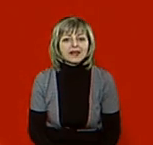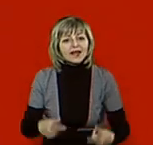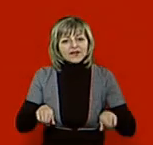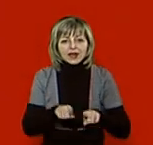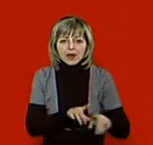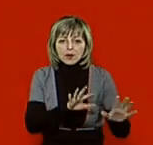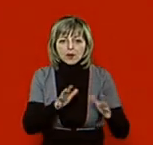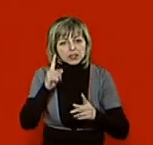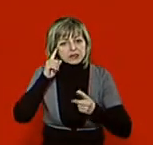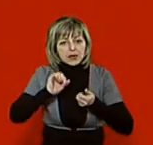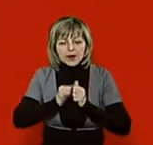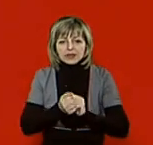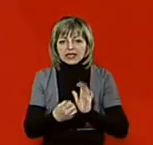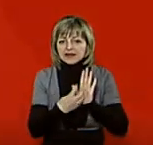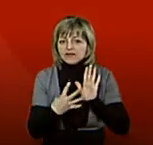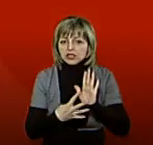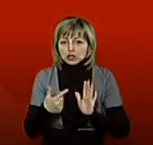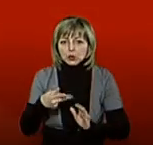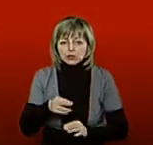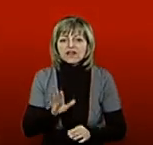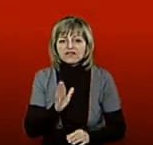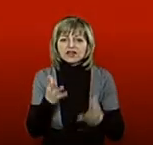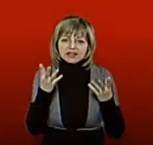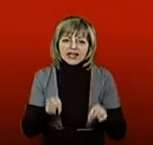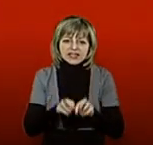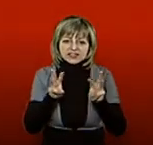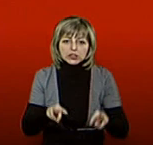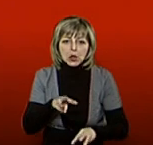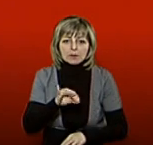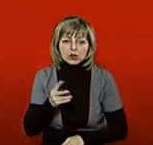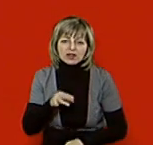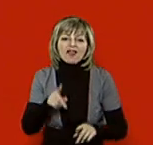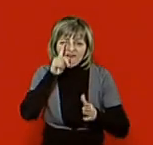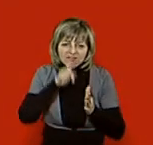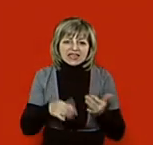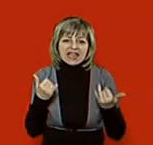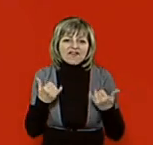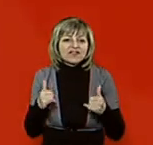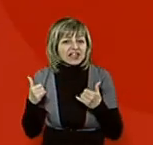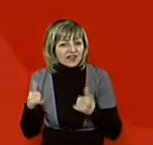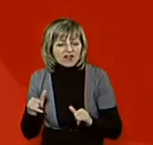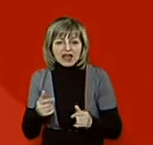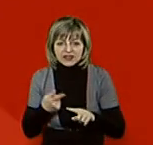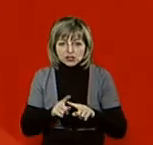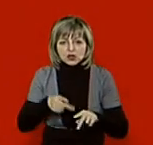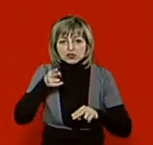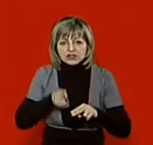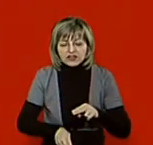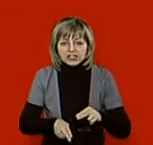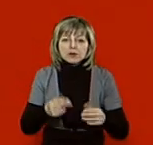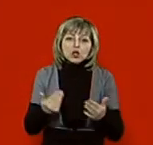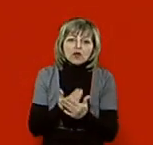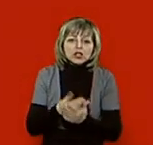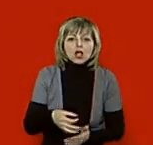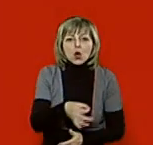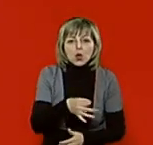Такими подіями запам'ятається 19 грудня у День Святого Миколая. Вірте у дива. На цьому інформаційний випуск завершуємо. За оперативними новинами Луцька